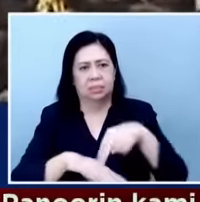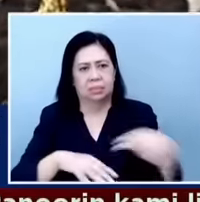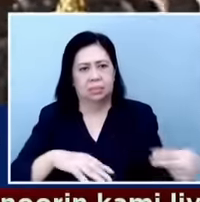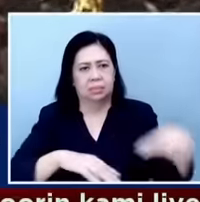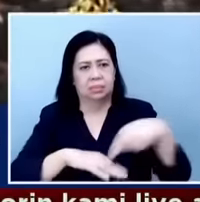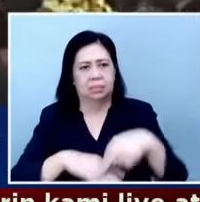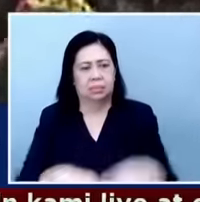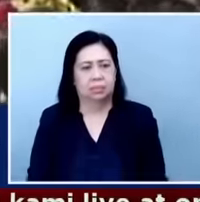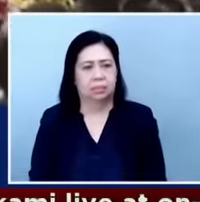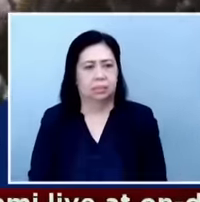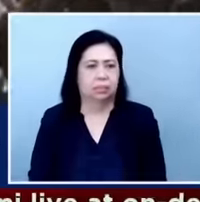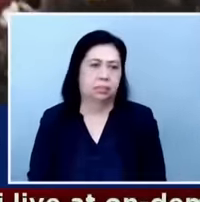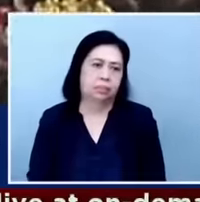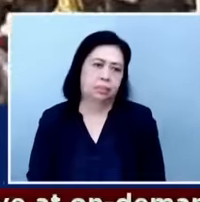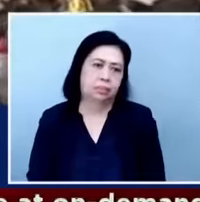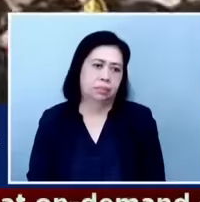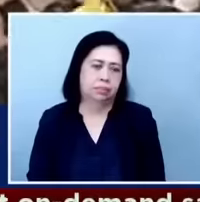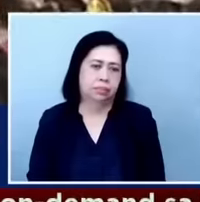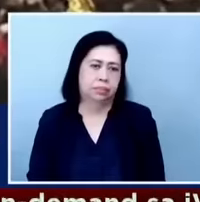Madami pa rin.